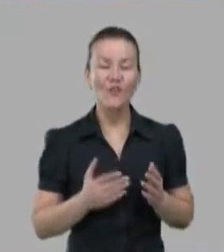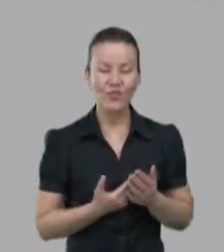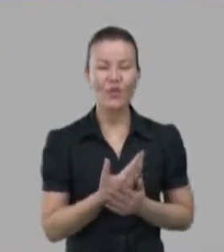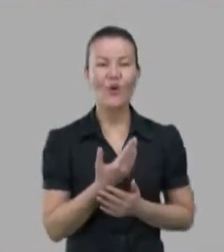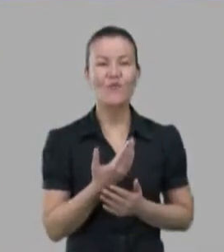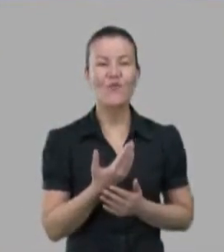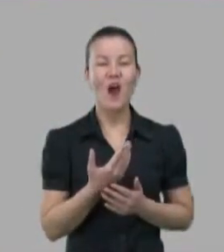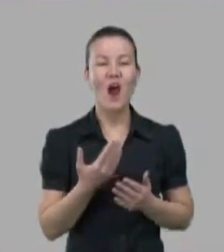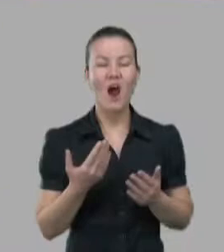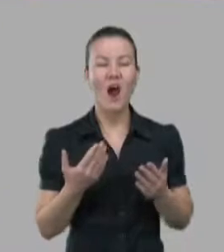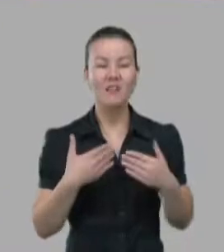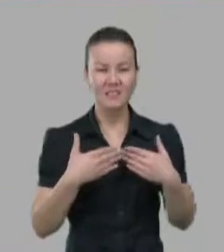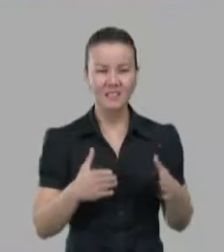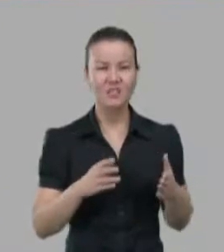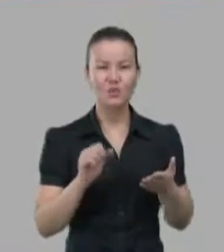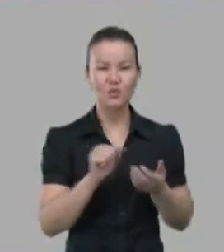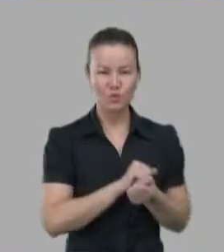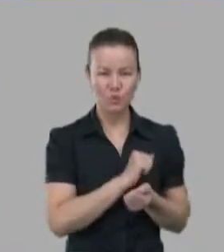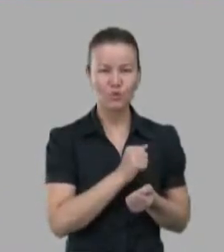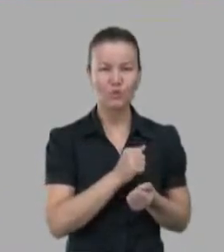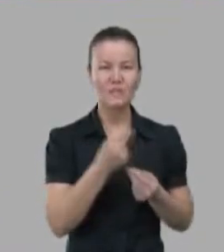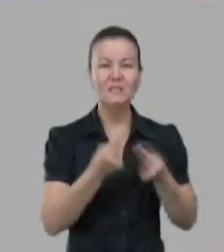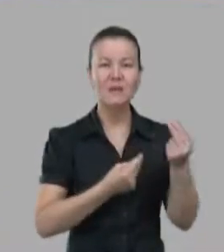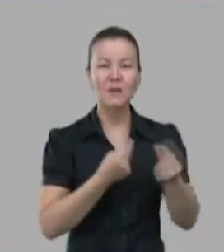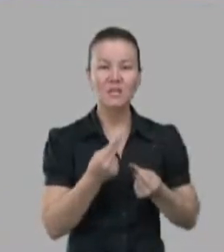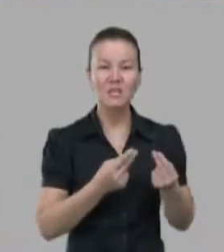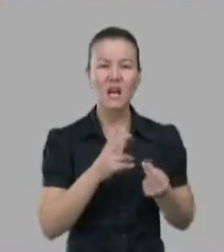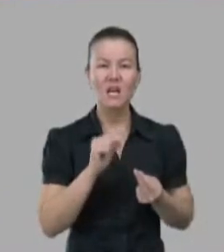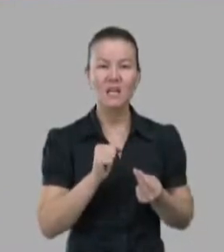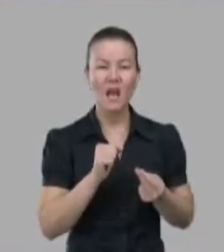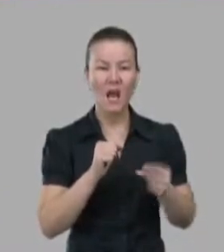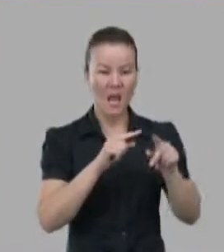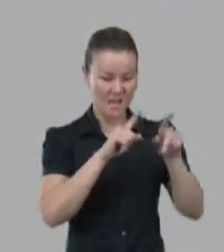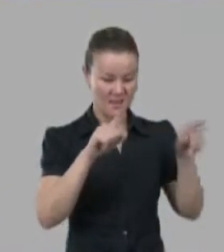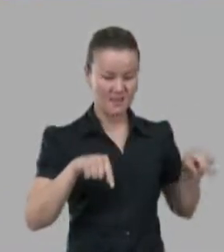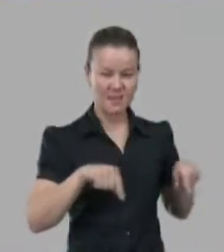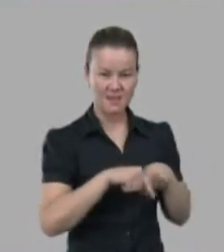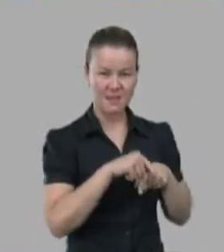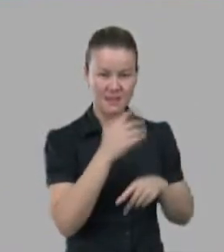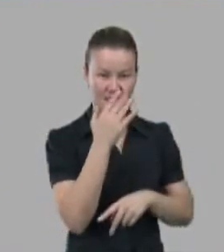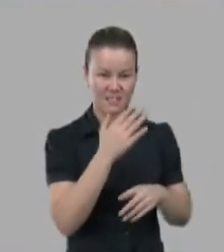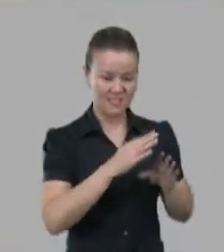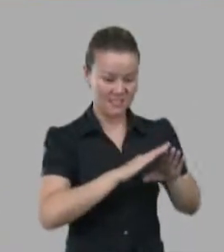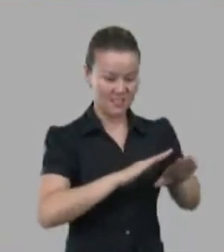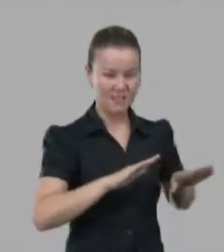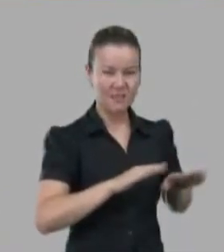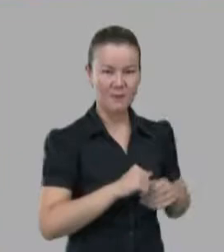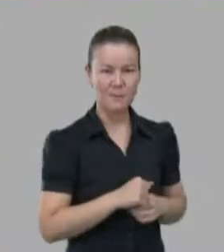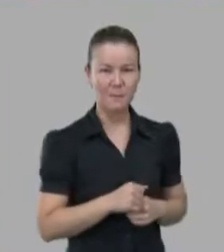Вновь открытую сушу изображали на дощечках,